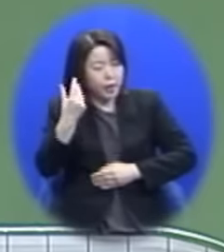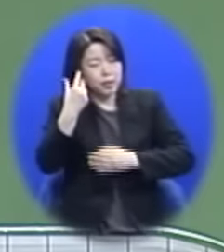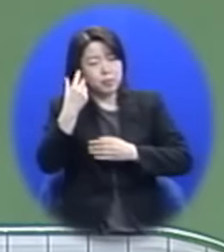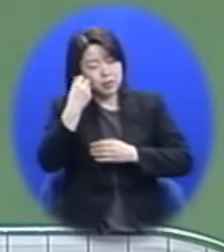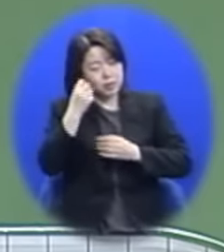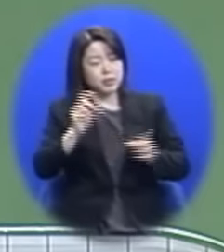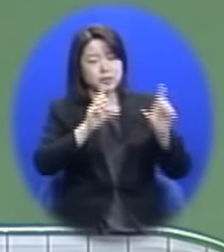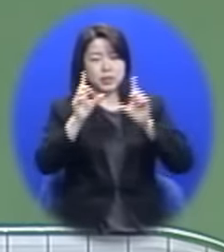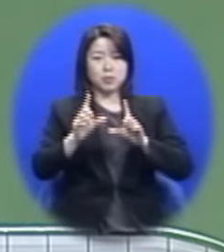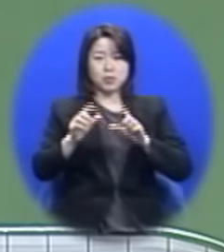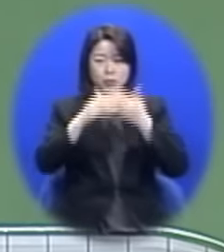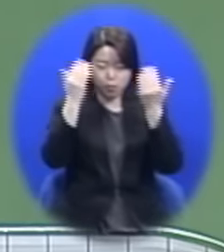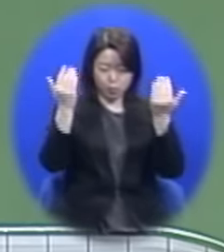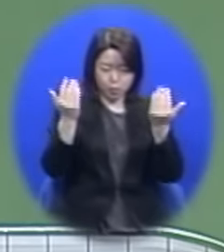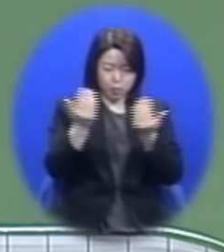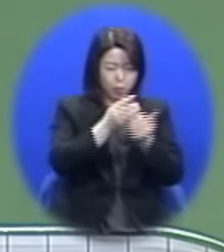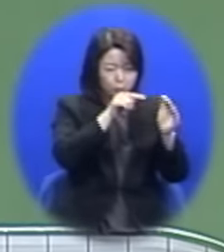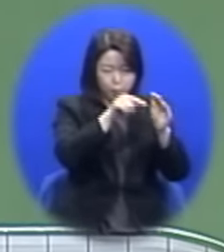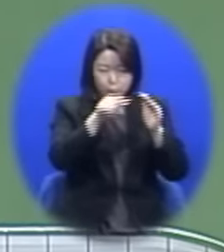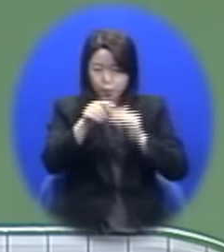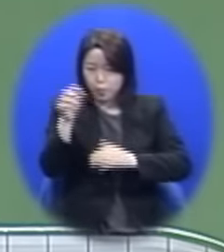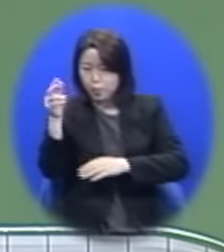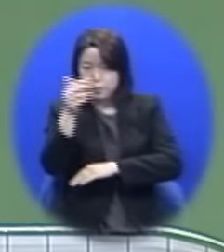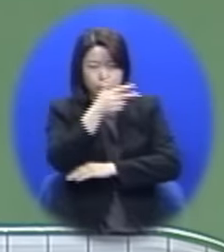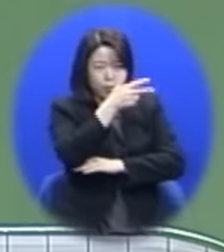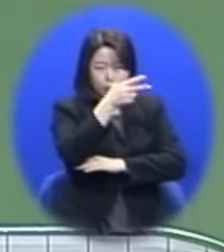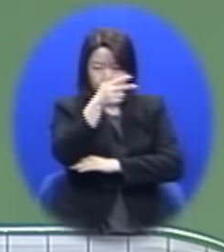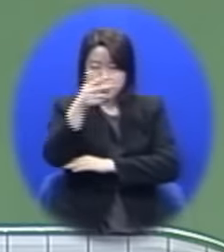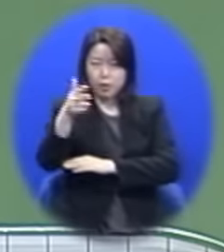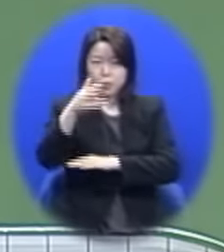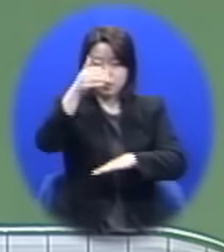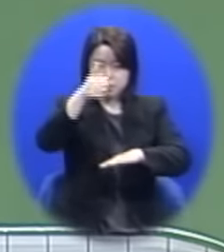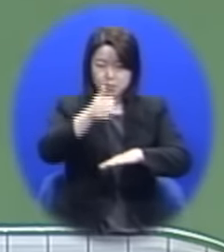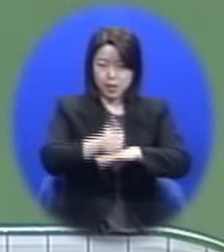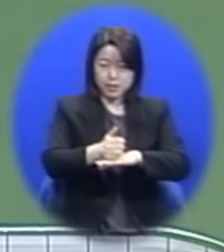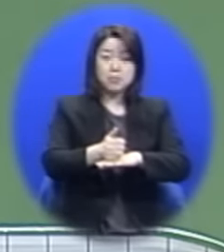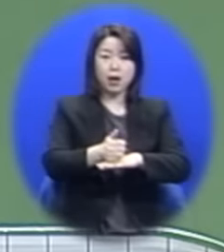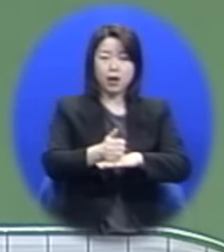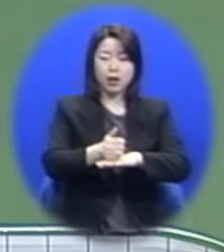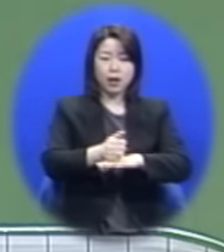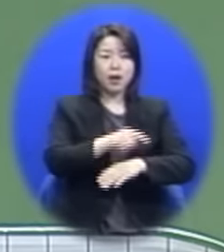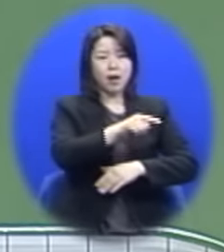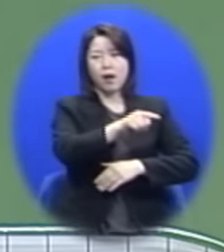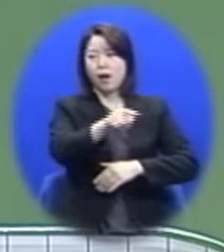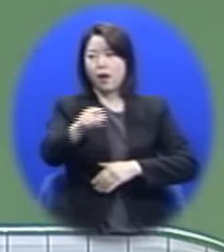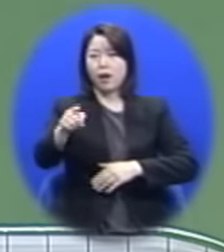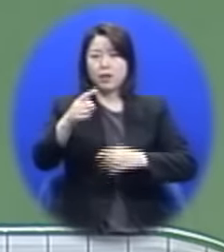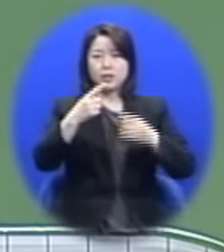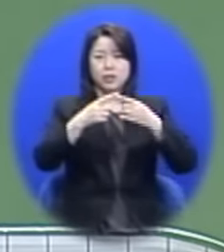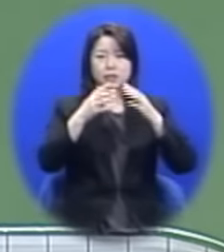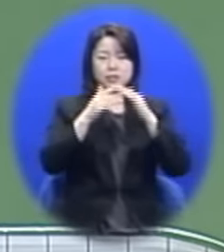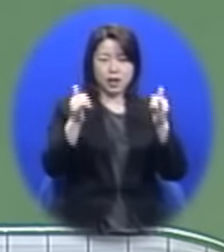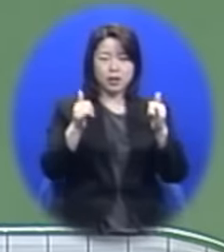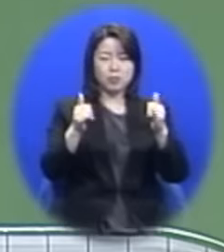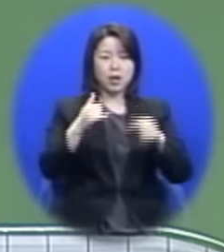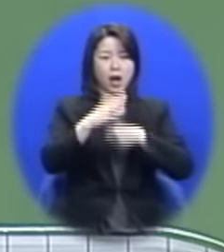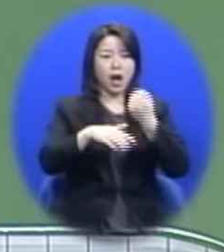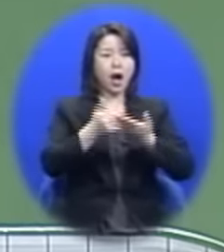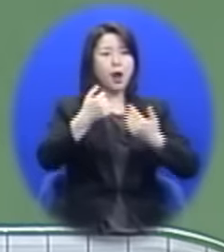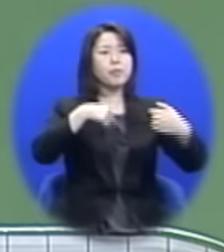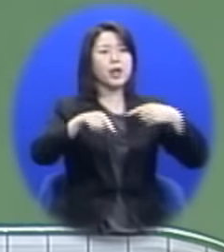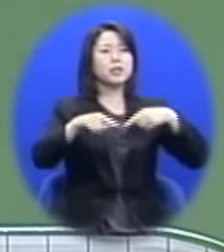다 취재하고 마지막 결론이 이 사람들은 하나님이 다스리는